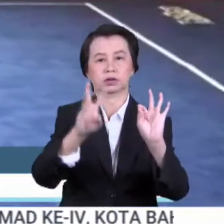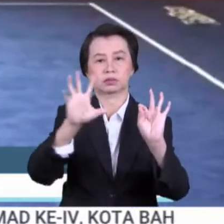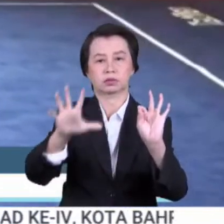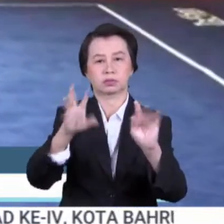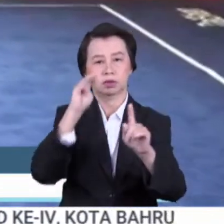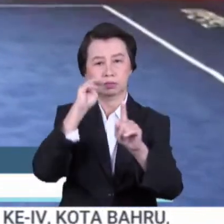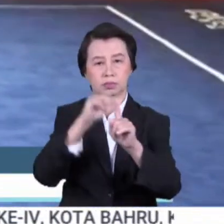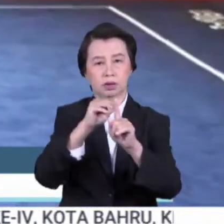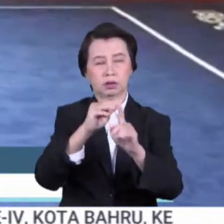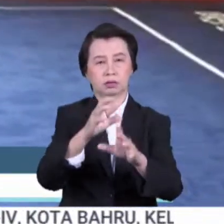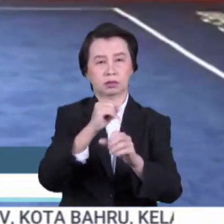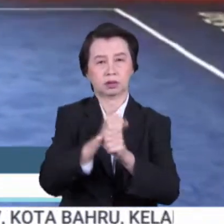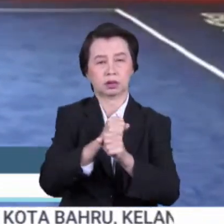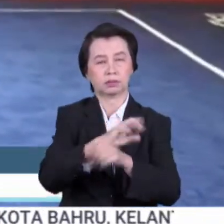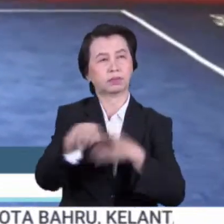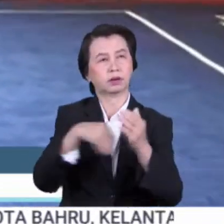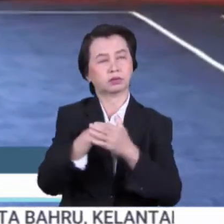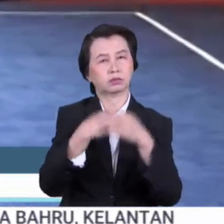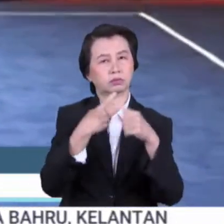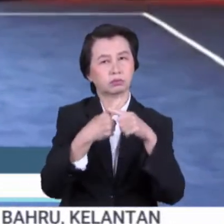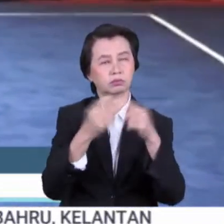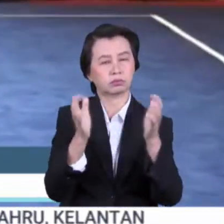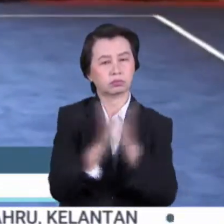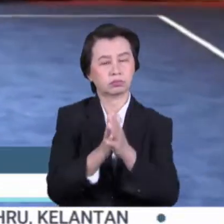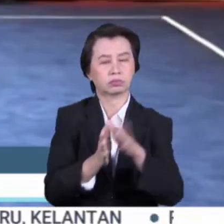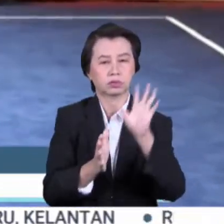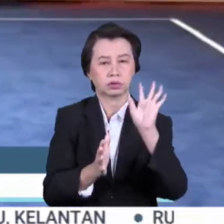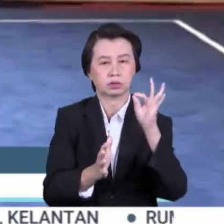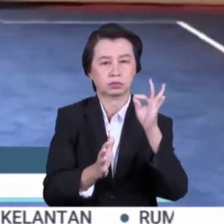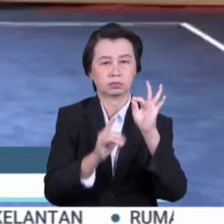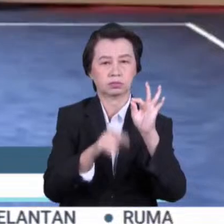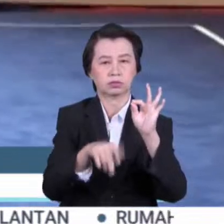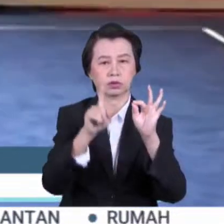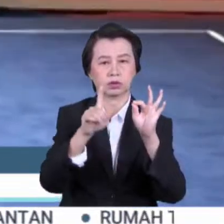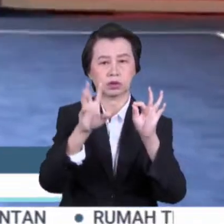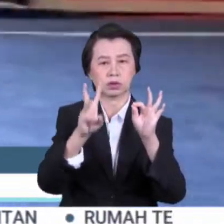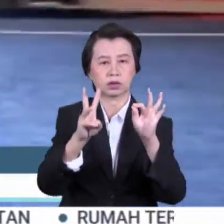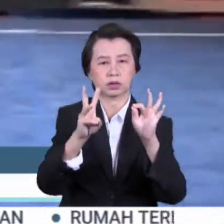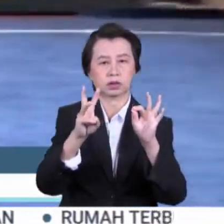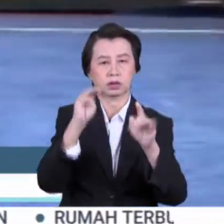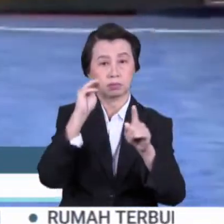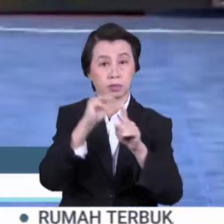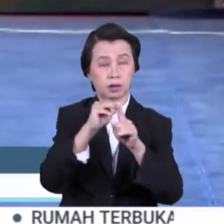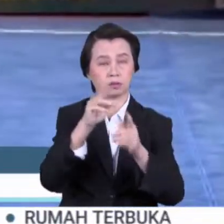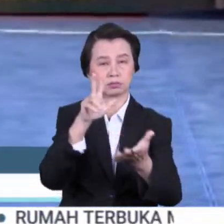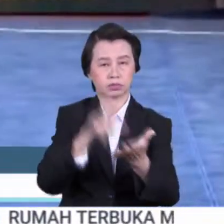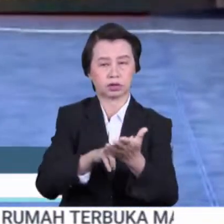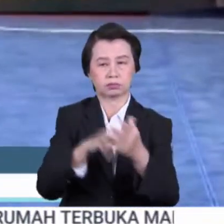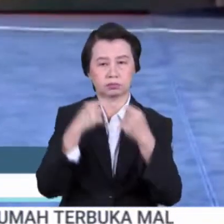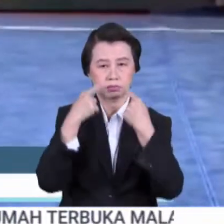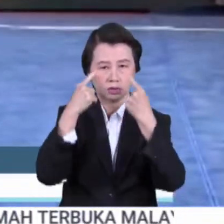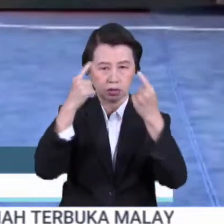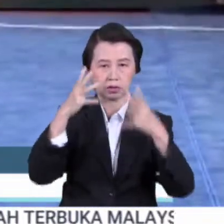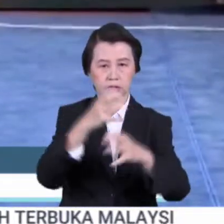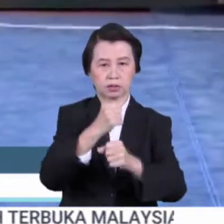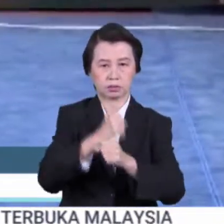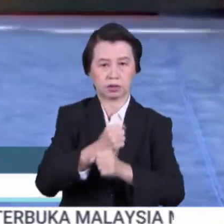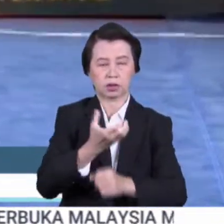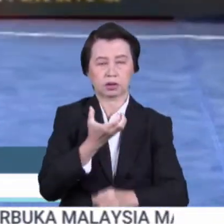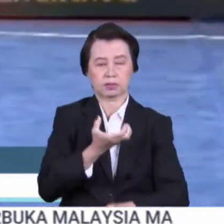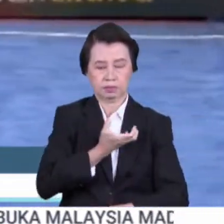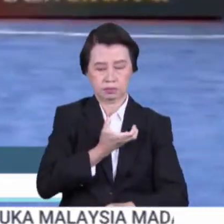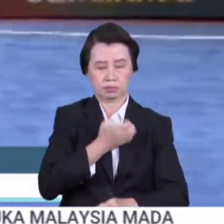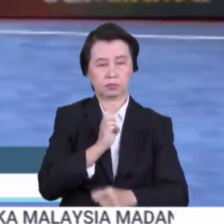mata untuk mengumpul keseluruhan 19.16 mata sekaligus mengesahkan kejayaan merangkul emas